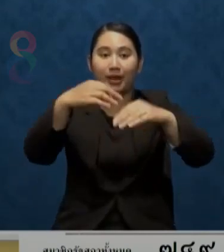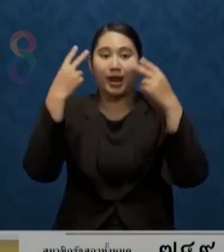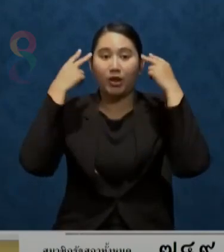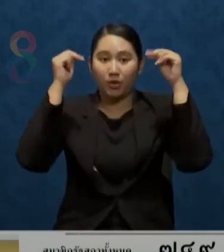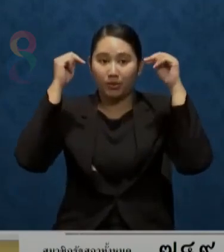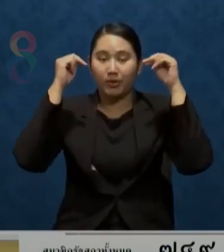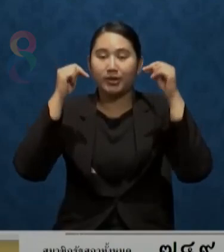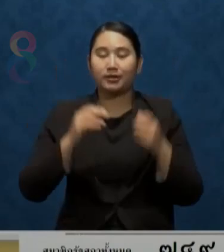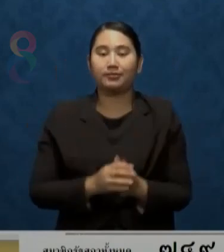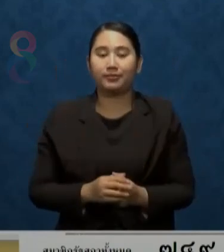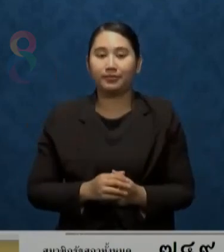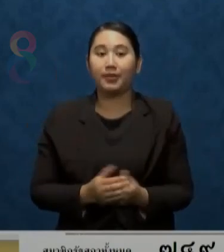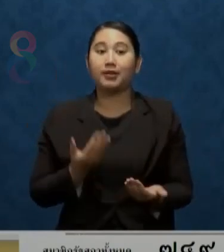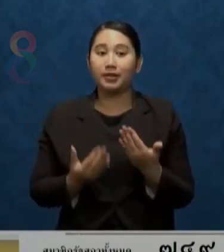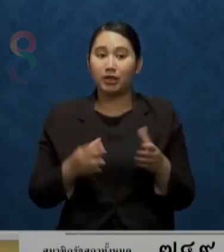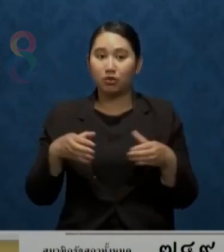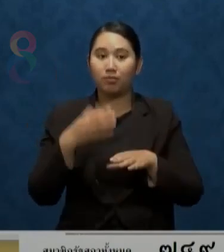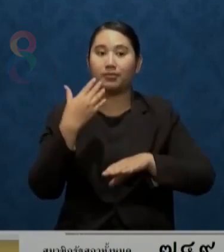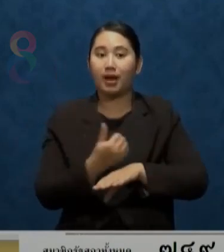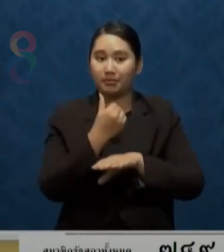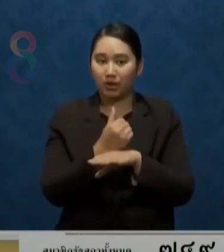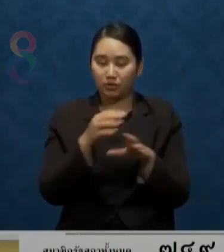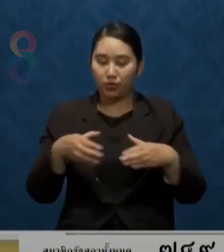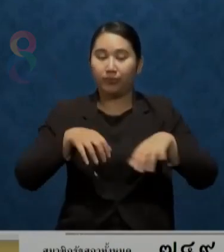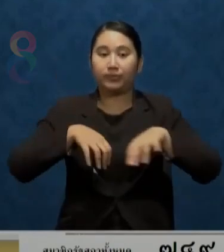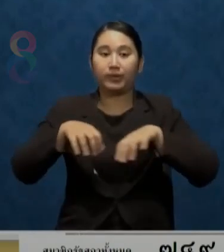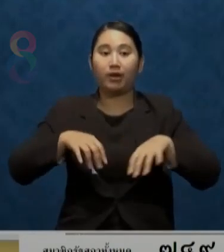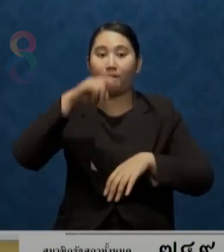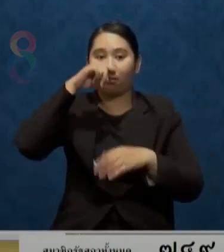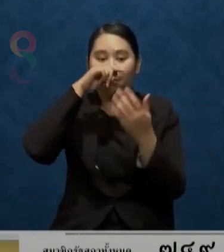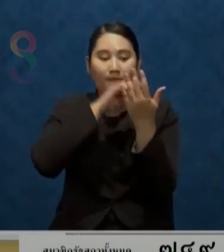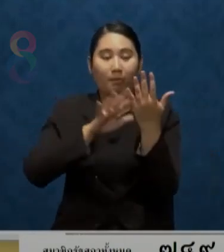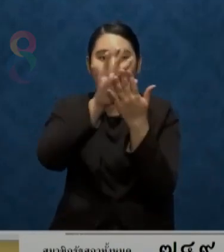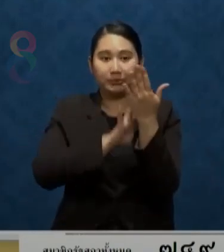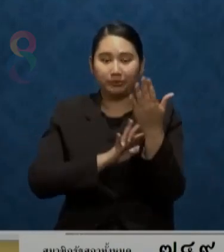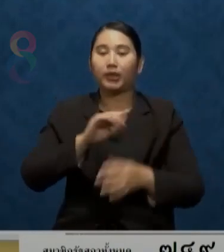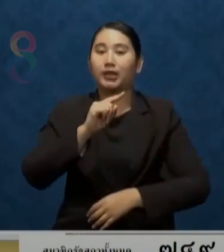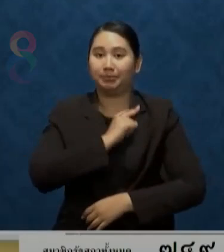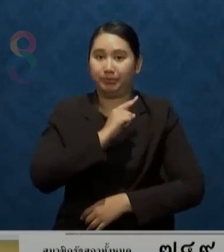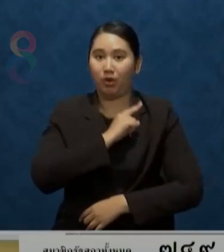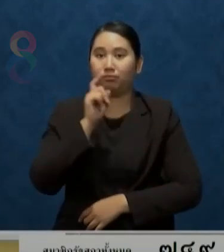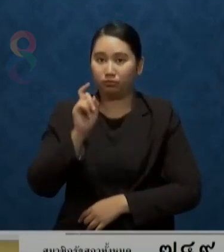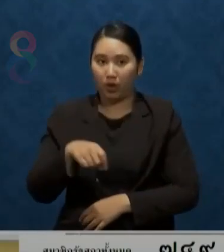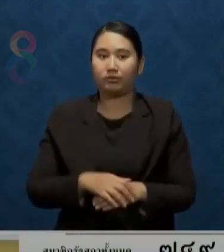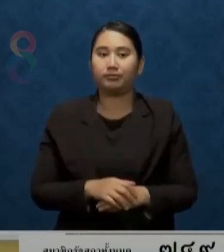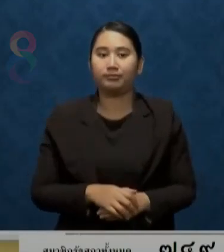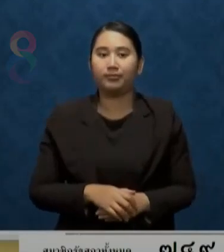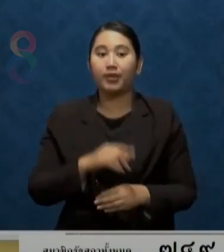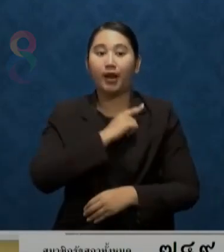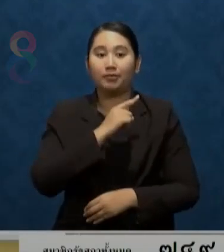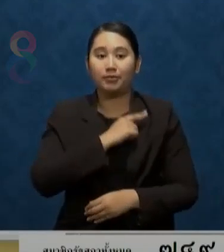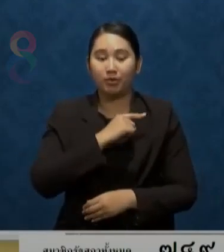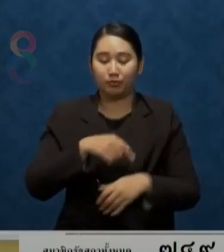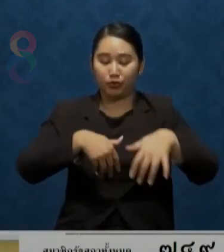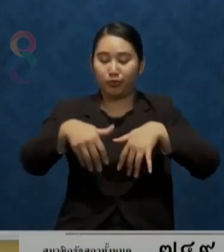นตรีหรือพรรคการเมืองที่เข้ามาบริหารประเทศต้องมีความรับผิดชอบต่อบ้านเมืองต่อพี่น้องประช